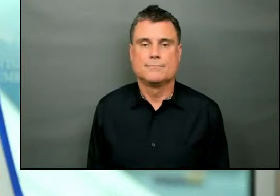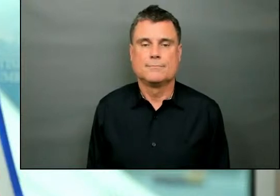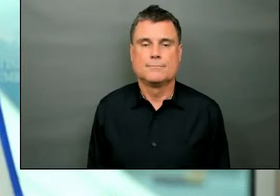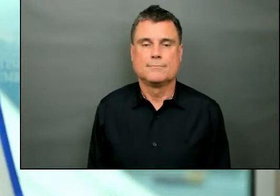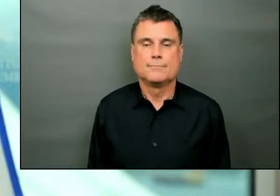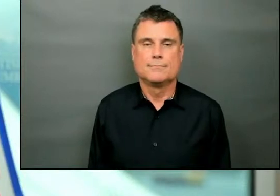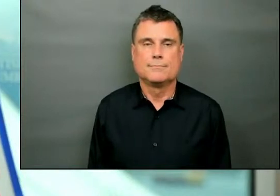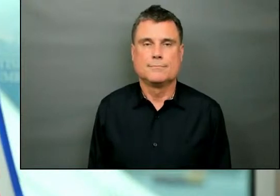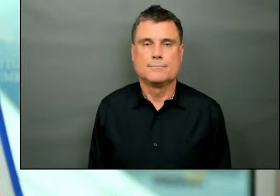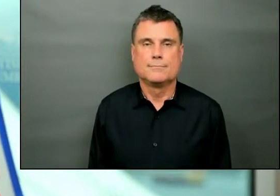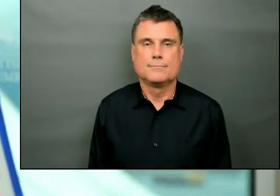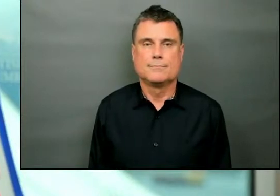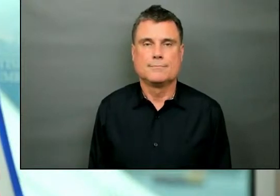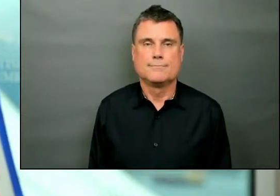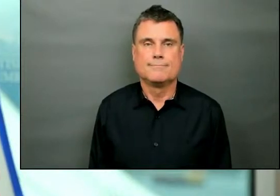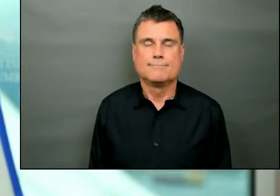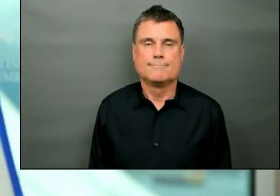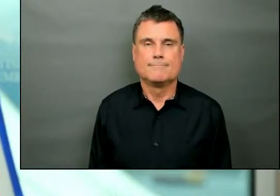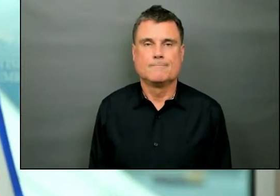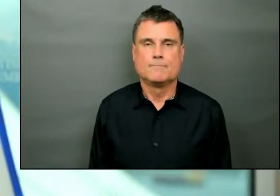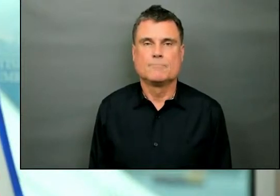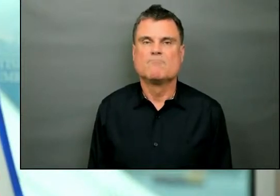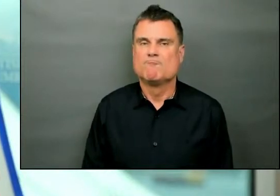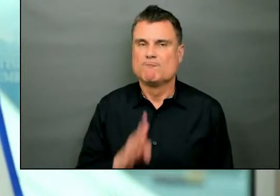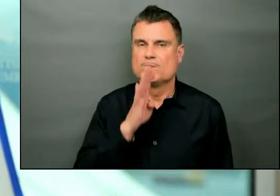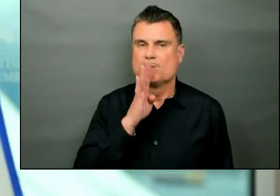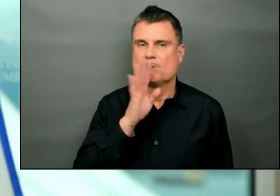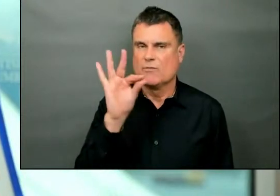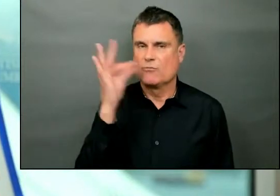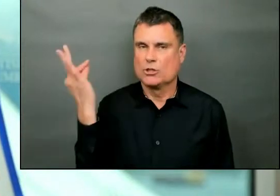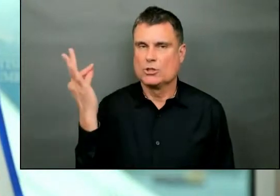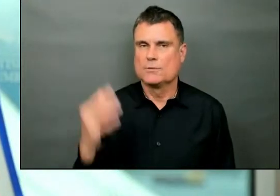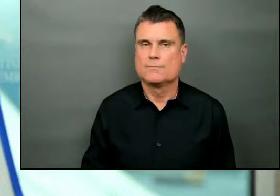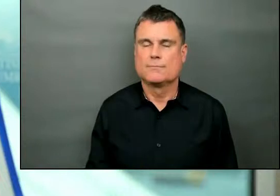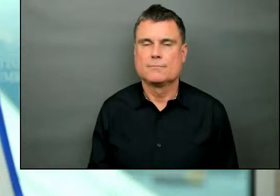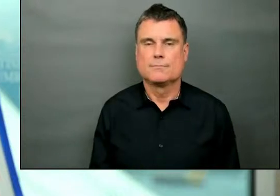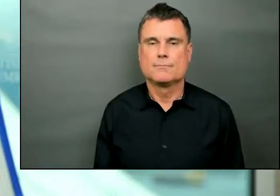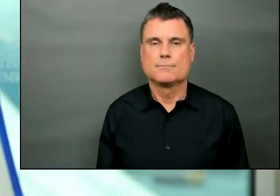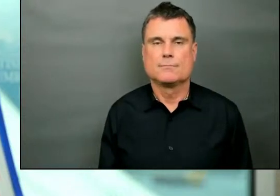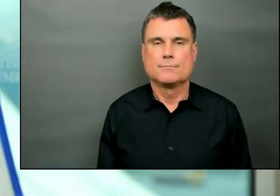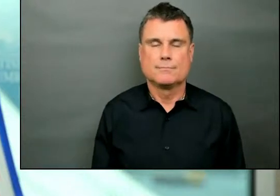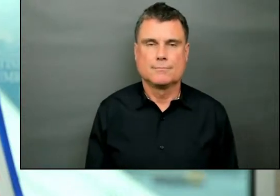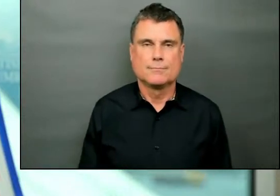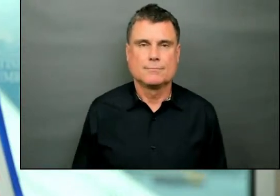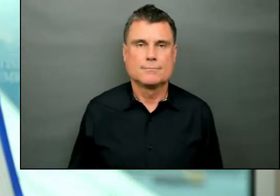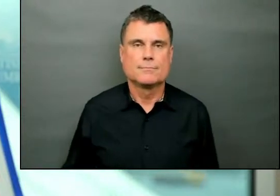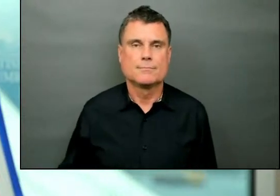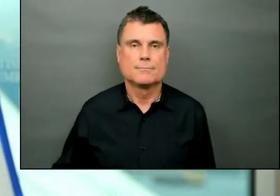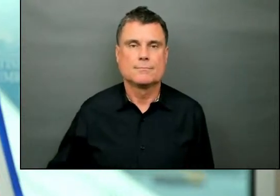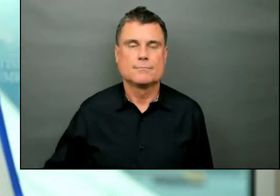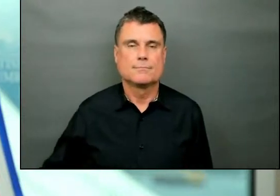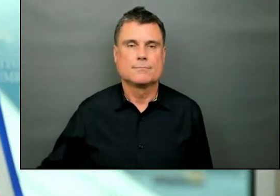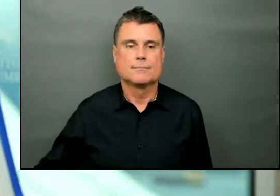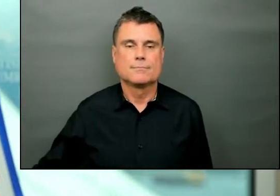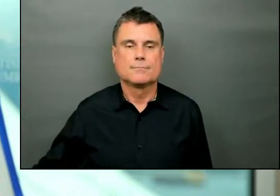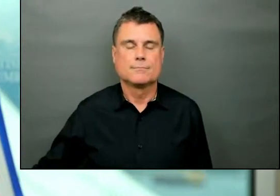peut tous les jours, et on va considérer à le faire. On a vu depuis quelques semaines, depuis 2